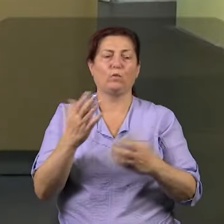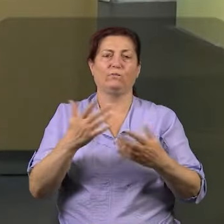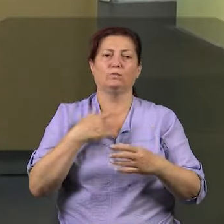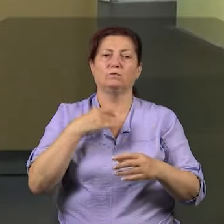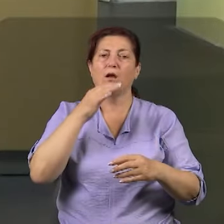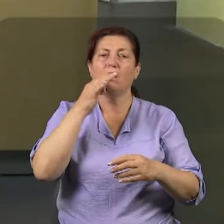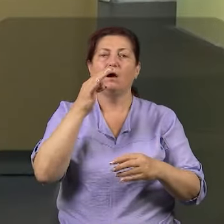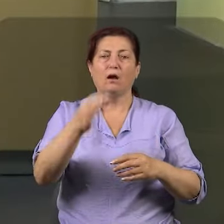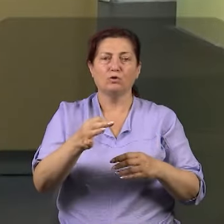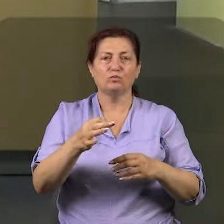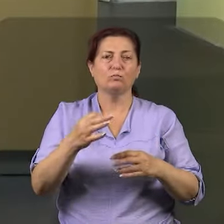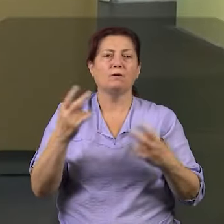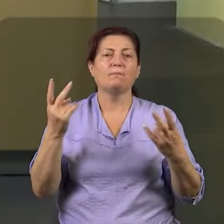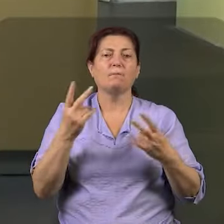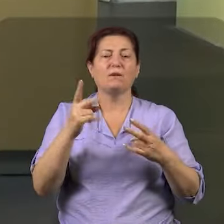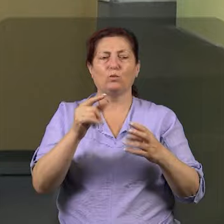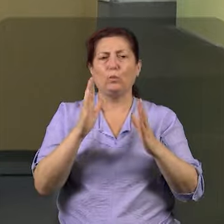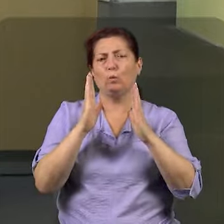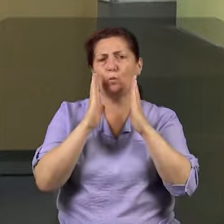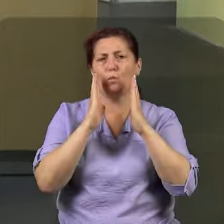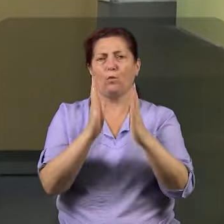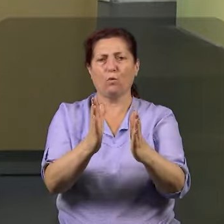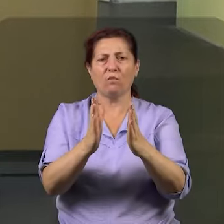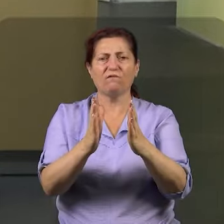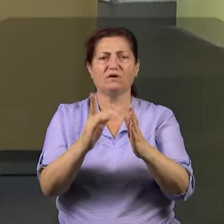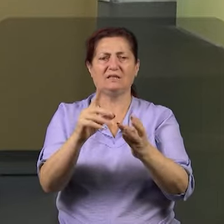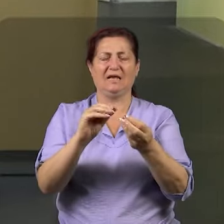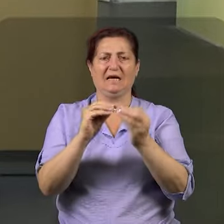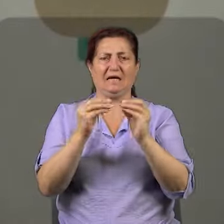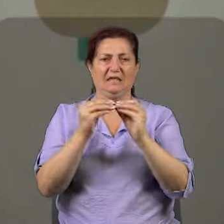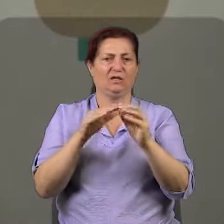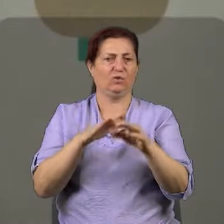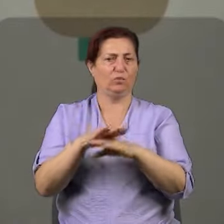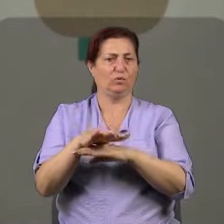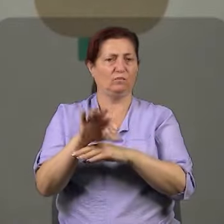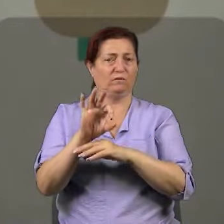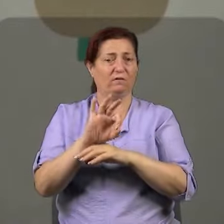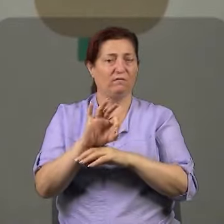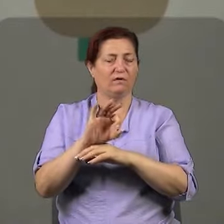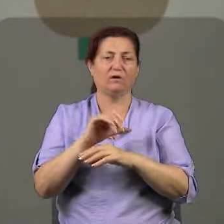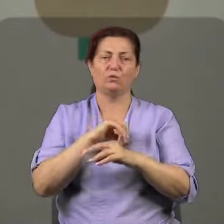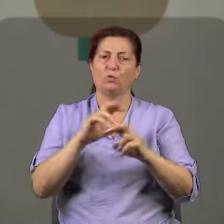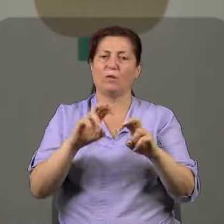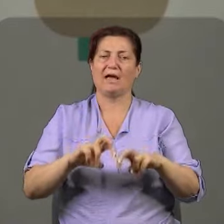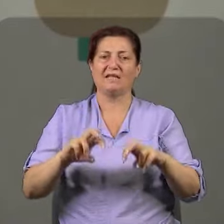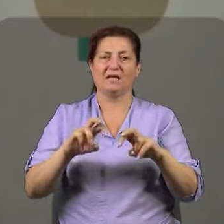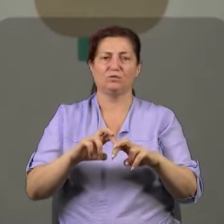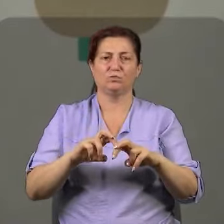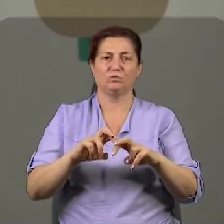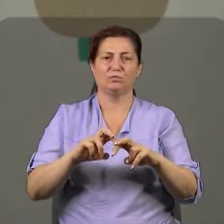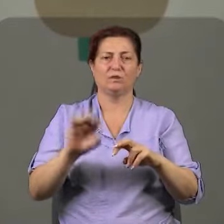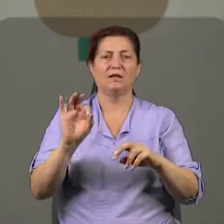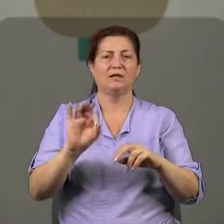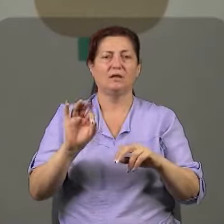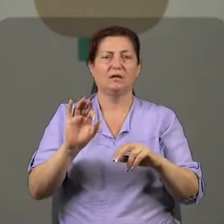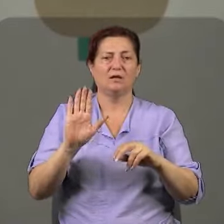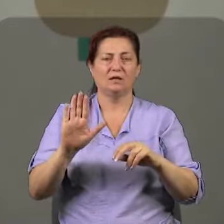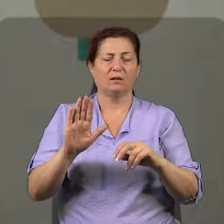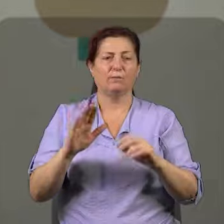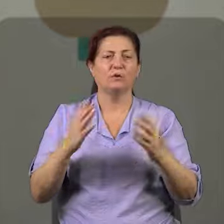դրա գերակշիռ մասը պետք է այնց ուղված լինի դրա այդ քննիների լուծման վրա, նույնիսկ ֆունդամենտալ հետազոտությունների դեպքում, հա, պետք է ինչ